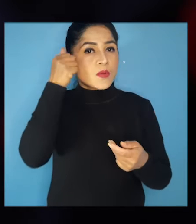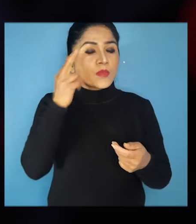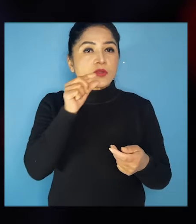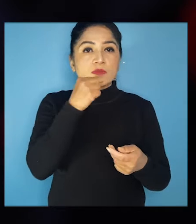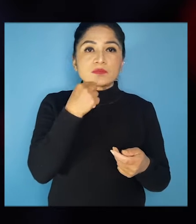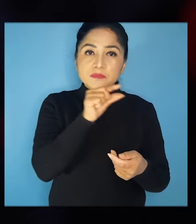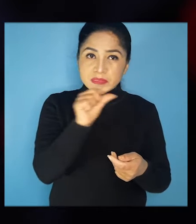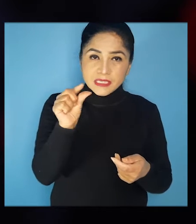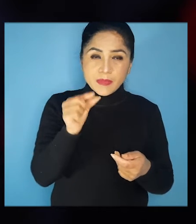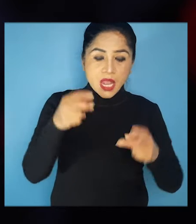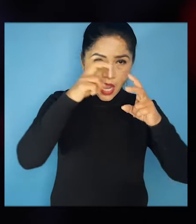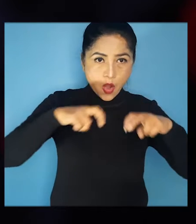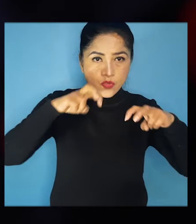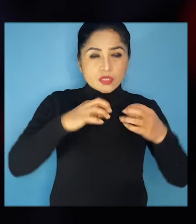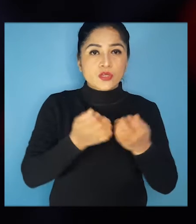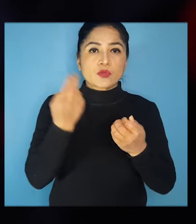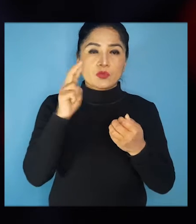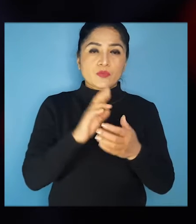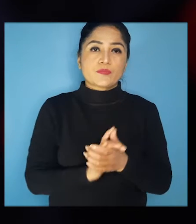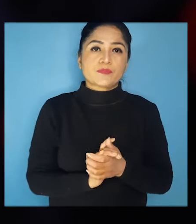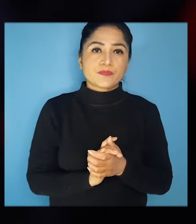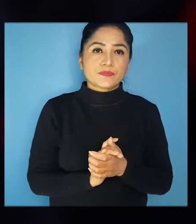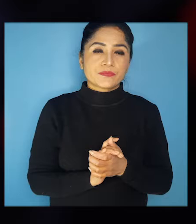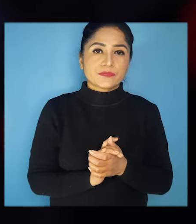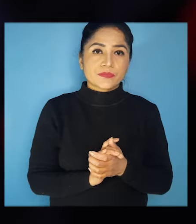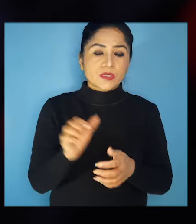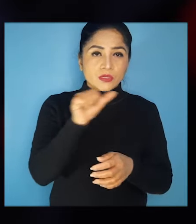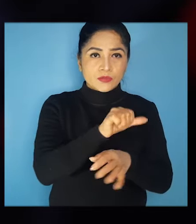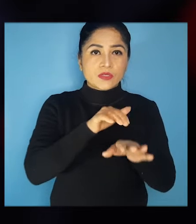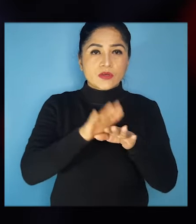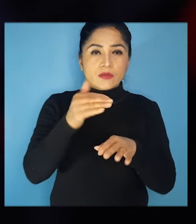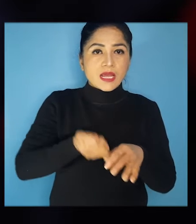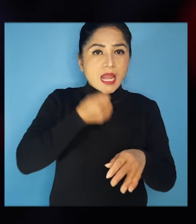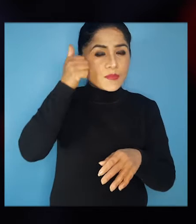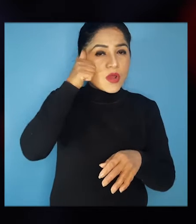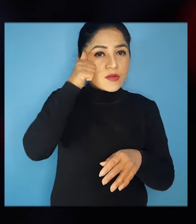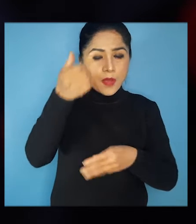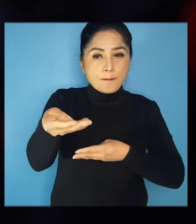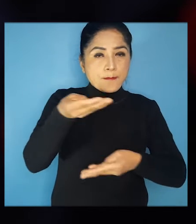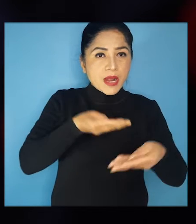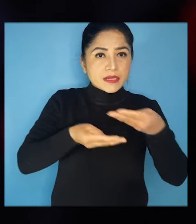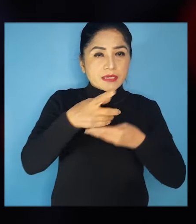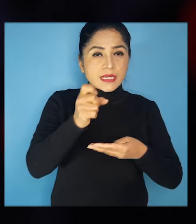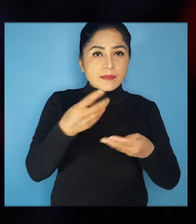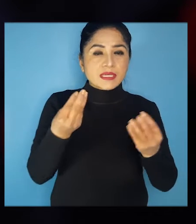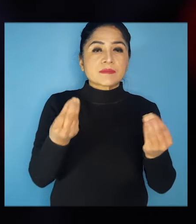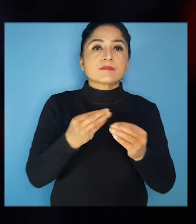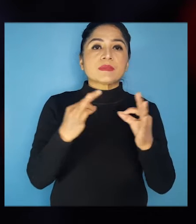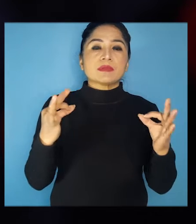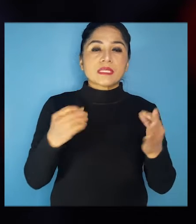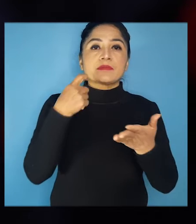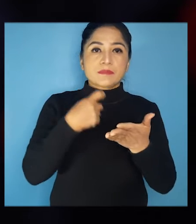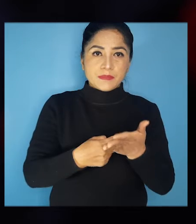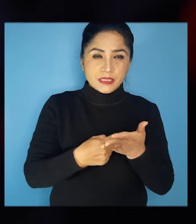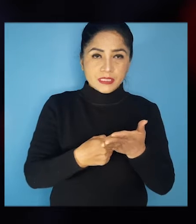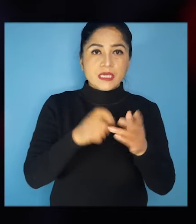भन्ने विषयमा हामीले अनुसन्धान गरेको थियौँ। उनीहरूलाई आफ्नो अनुभव बाँड्नको लागि हामीले विभिन्न विधि